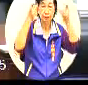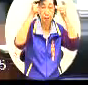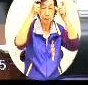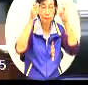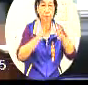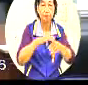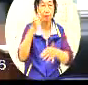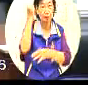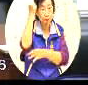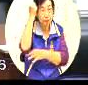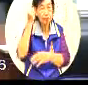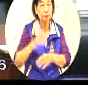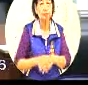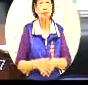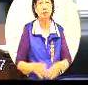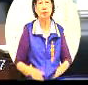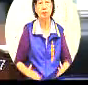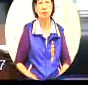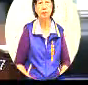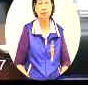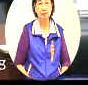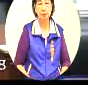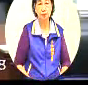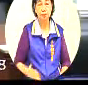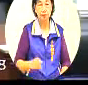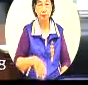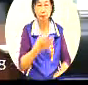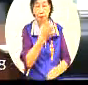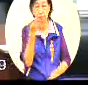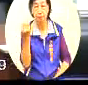本席这边会那个秀一些数字。